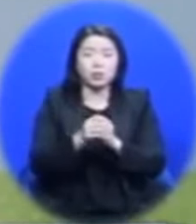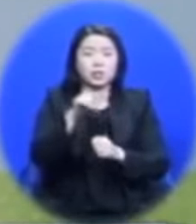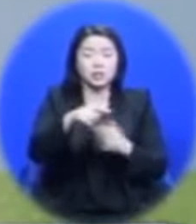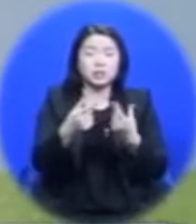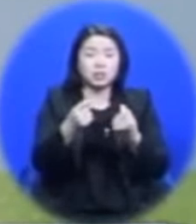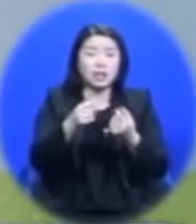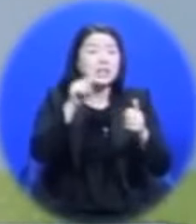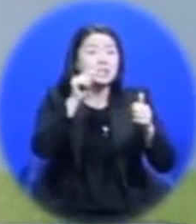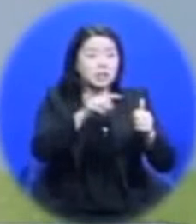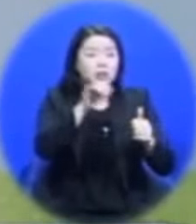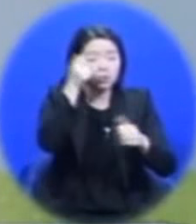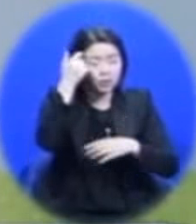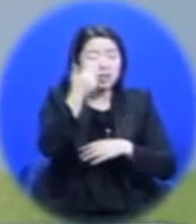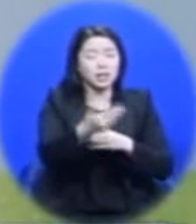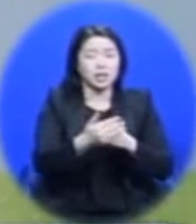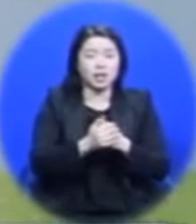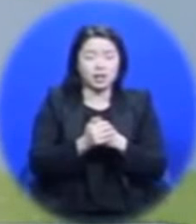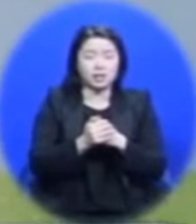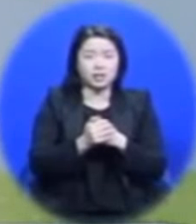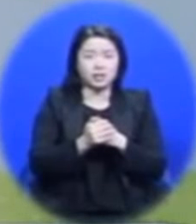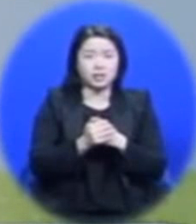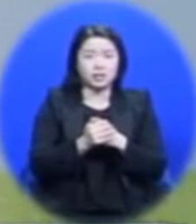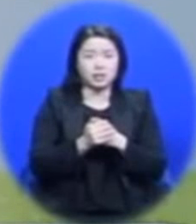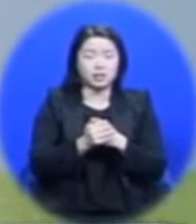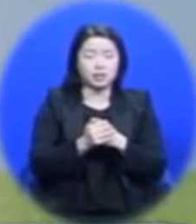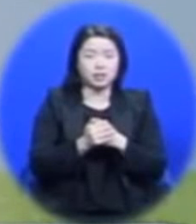그렇게 하라고 그러지 않느냐.